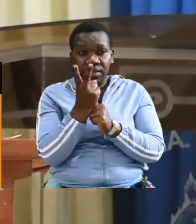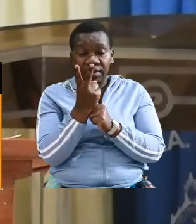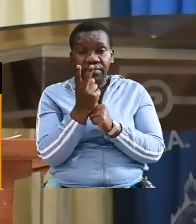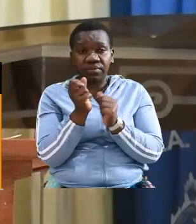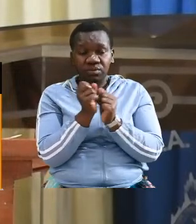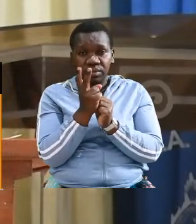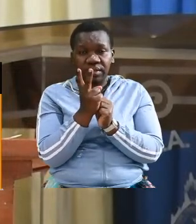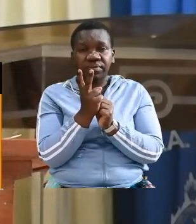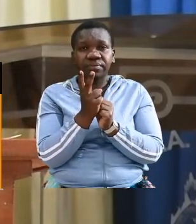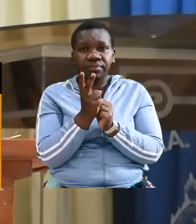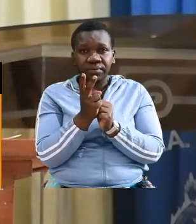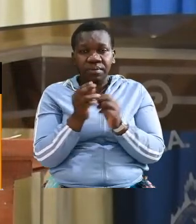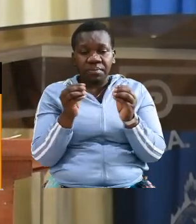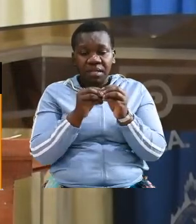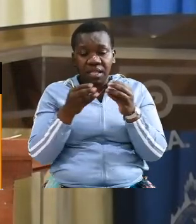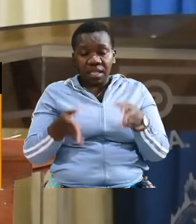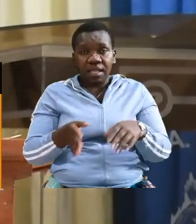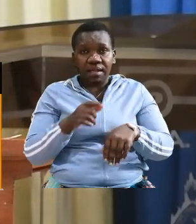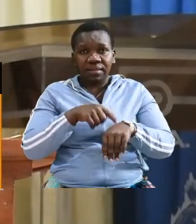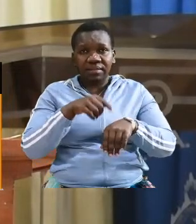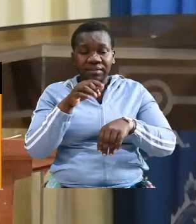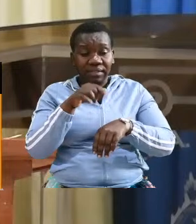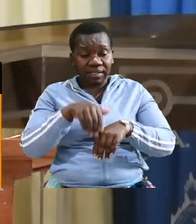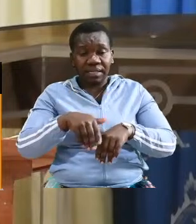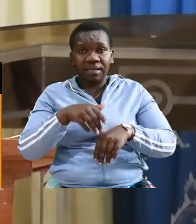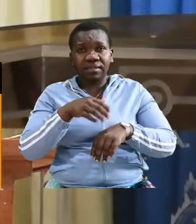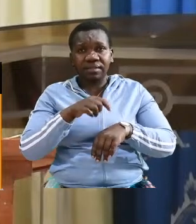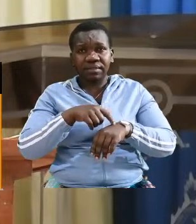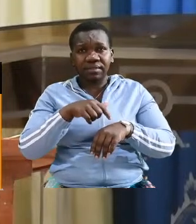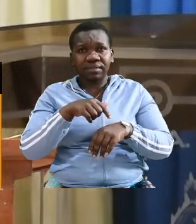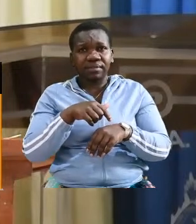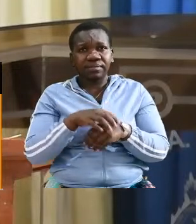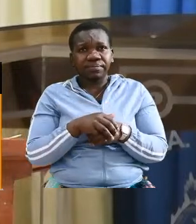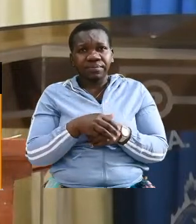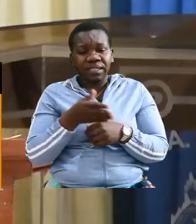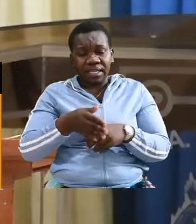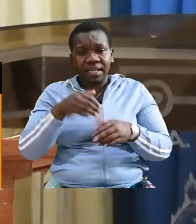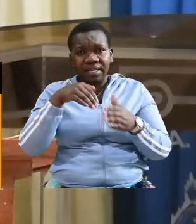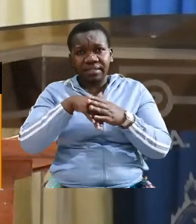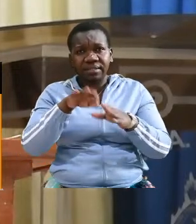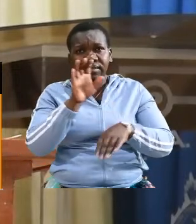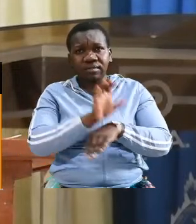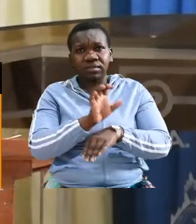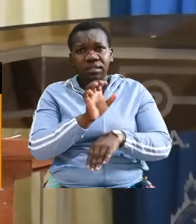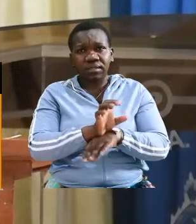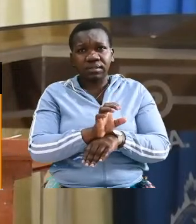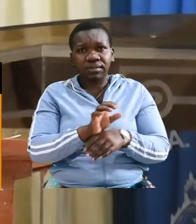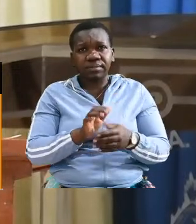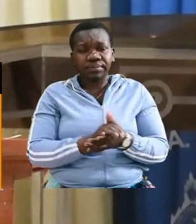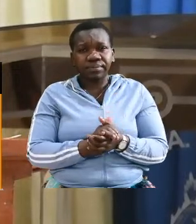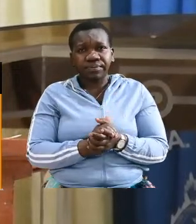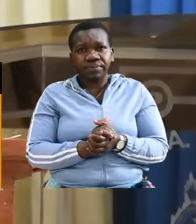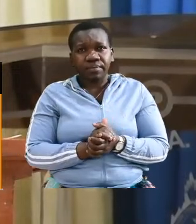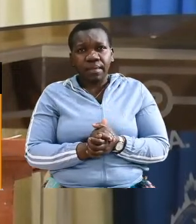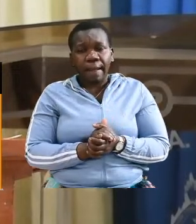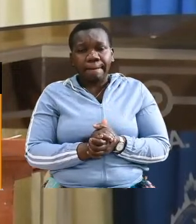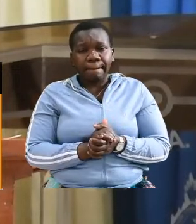hapa kanisani na wanaombwa kubeba Holy Communion cards.